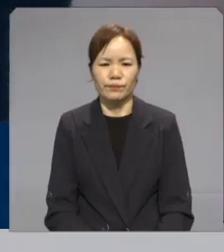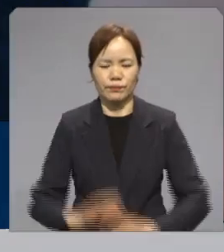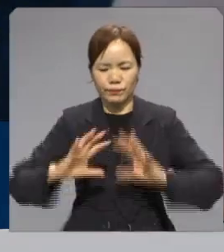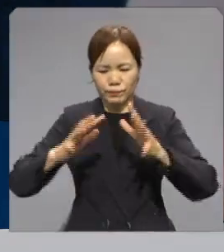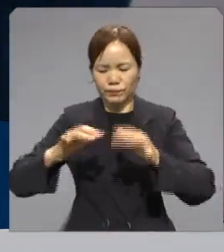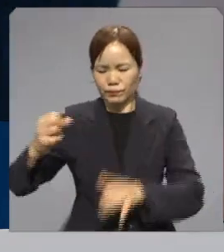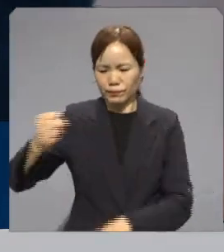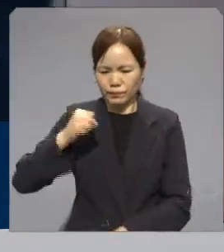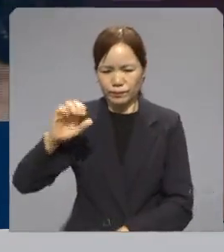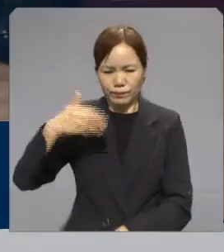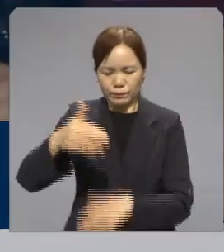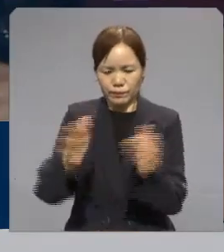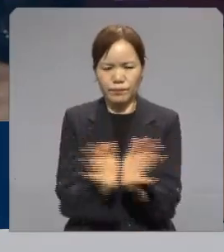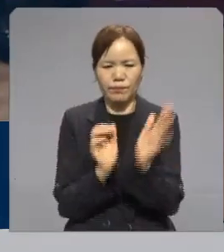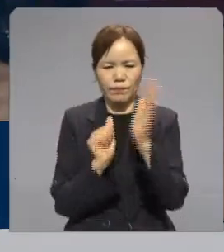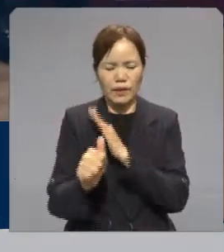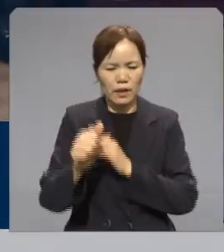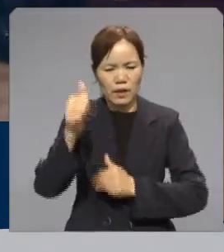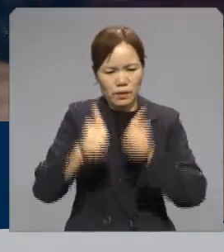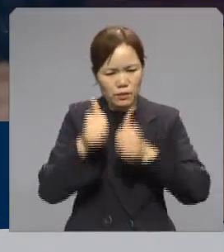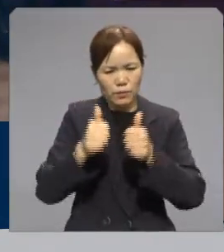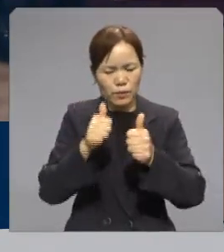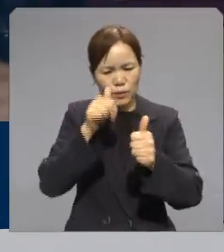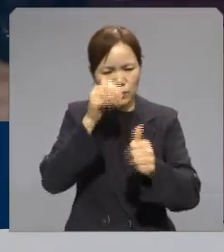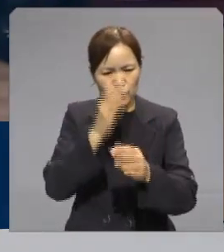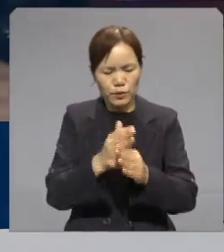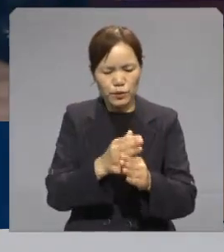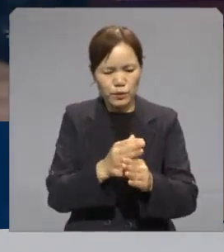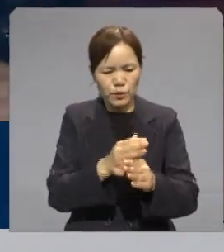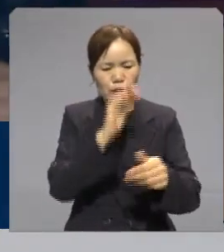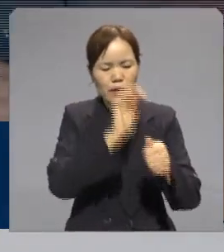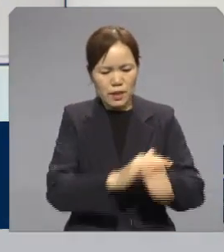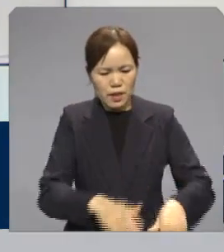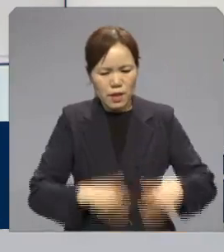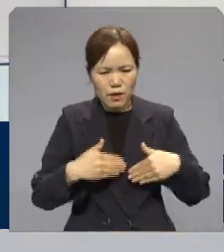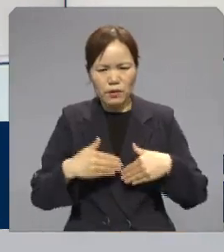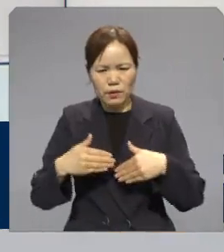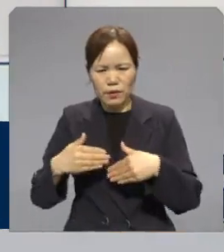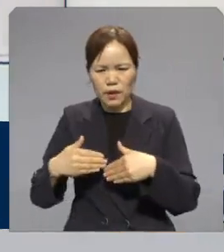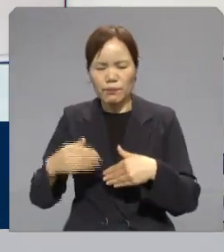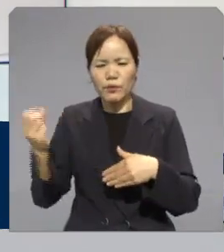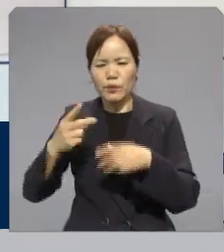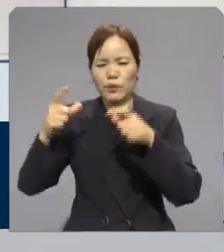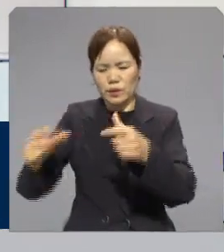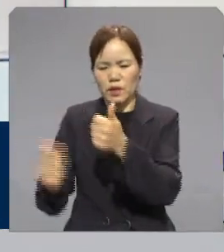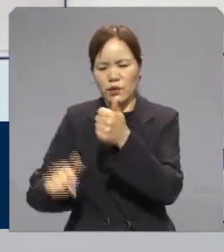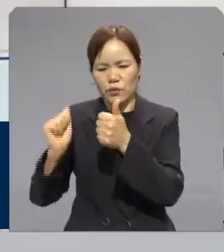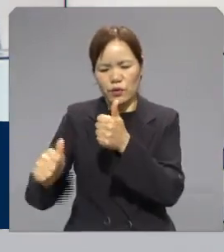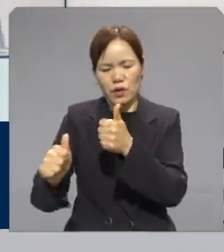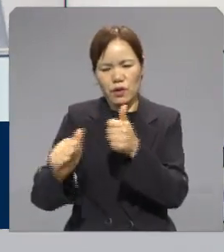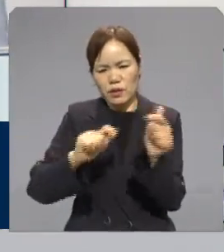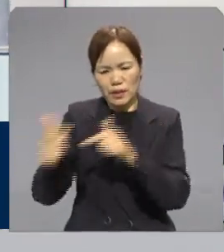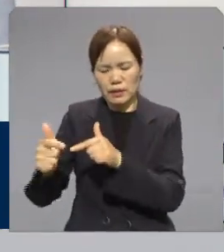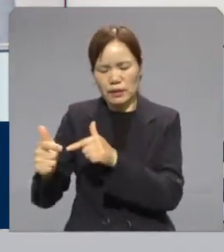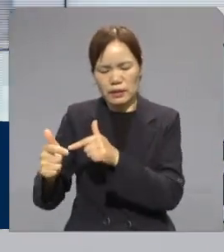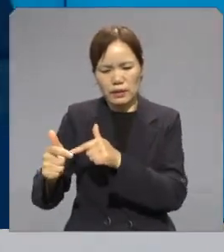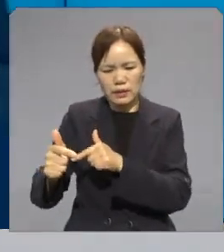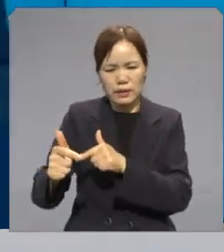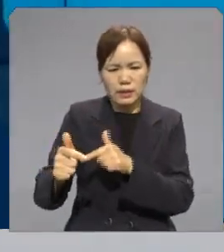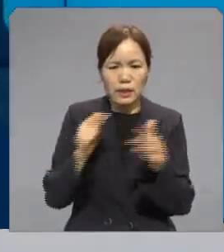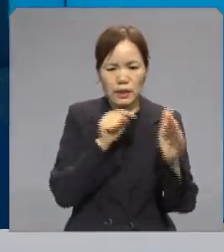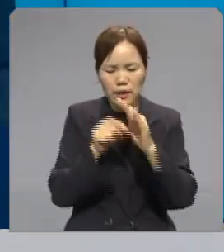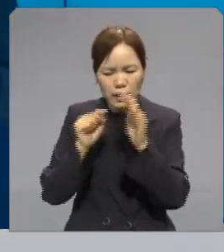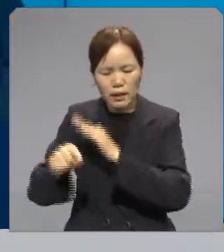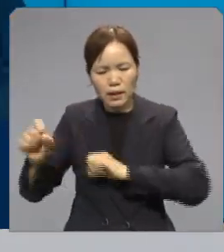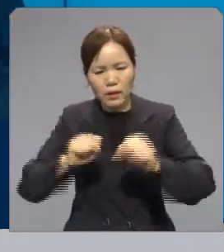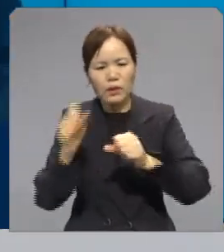국민의 해 차기 당권 경쟁에 나선 주자들이 영남과 원 당협 위원장들을 각각 공략하며 세 분리기에 나섰습니다